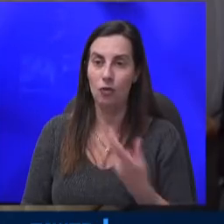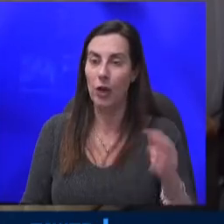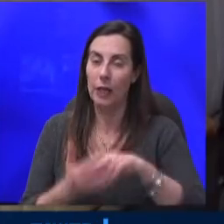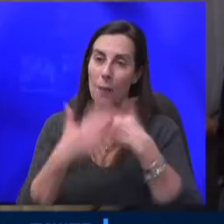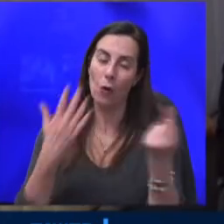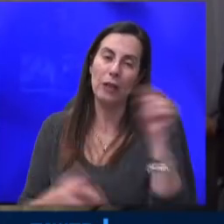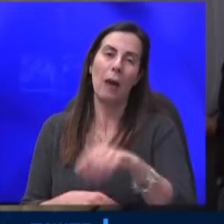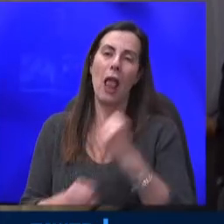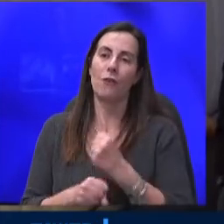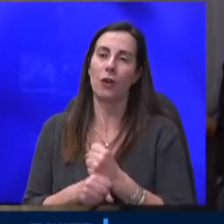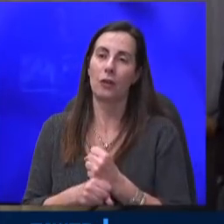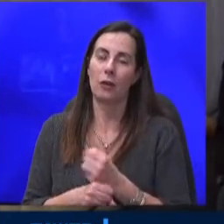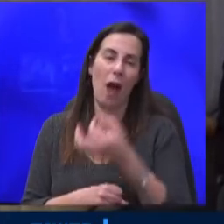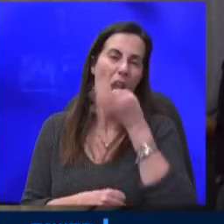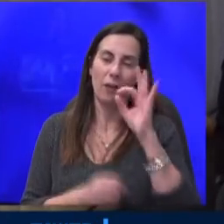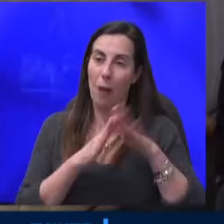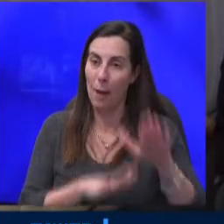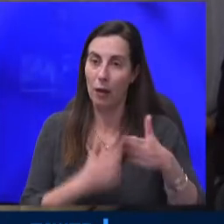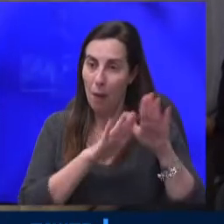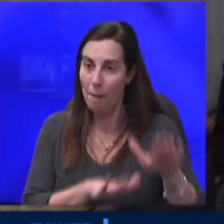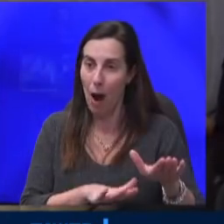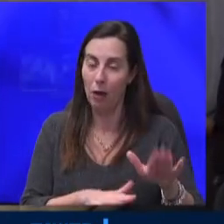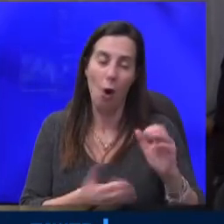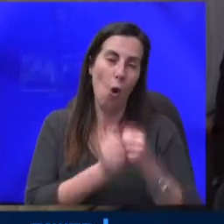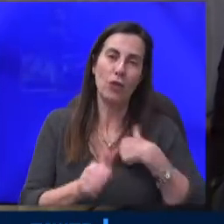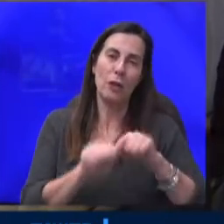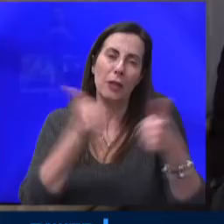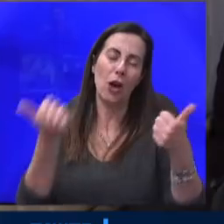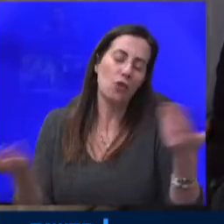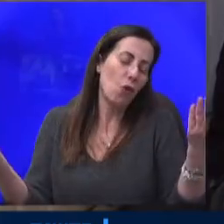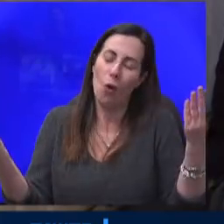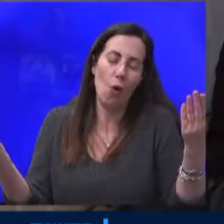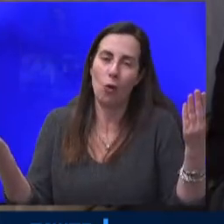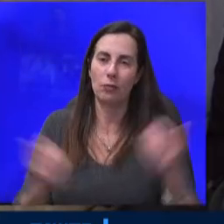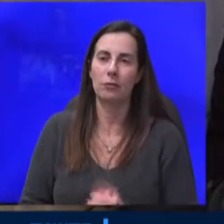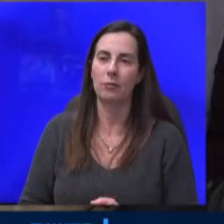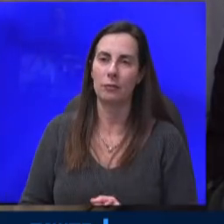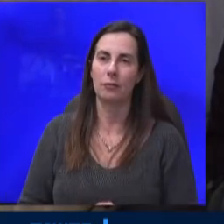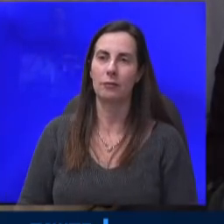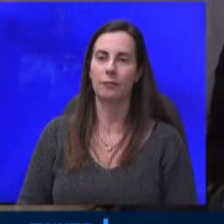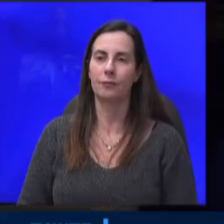לשבת בבית, כי אם הייתי יושב בבית, או גירושים, או מה לא, מלחמות בבית.